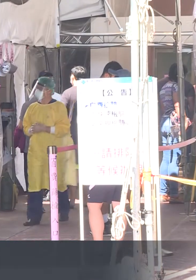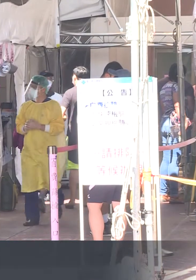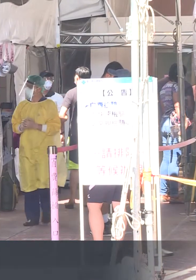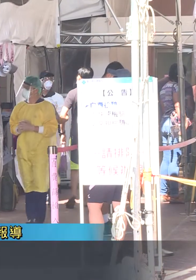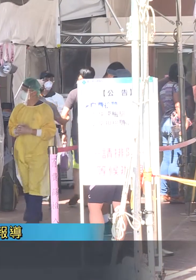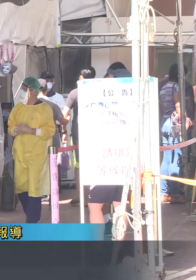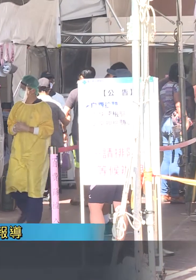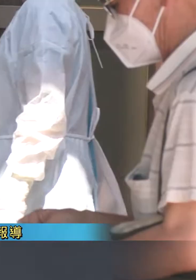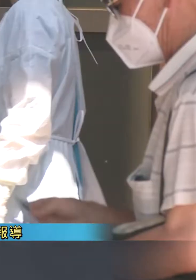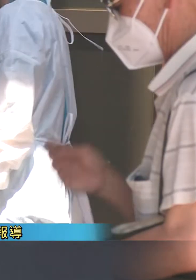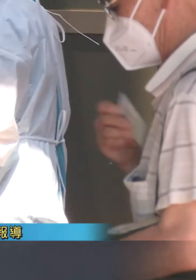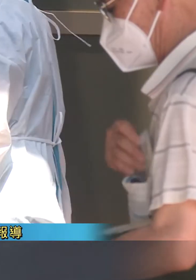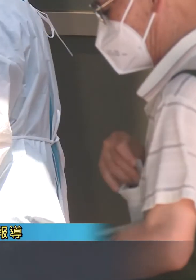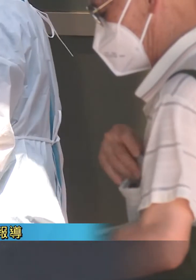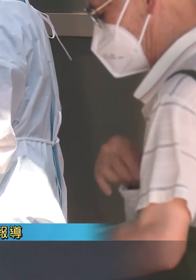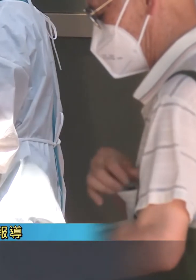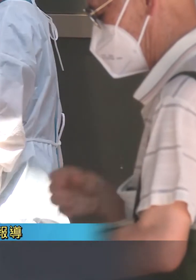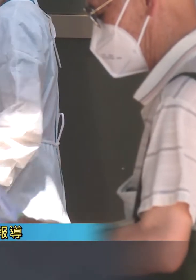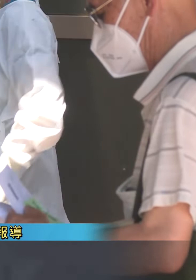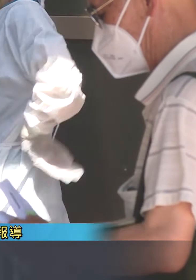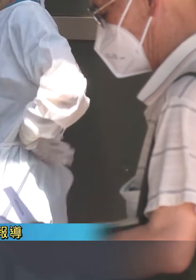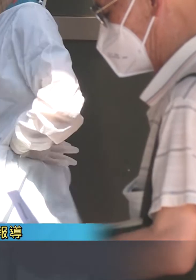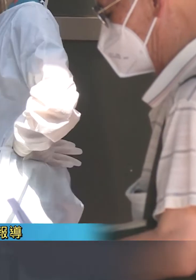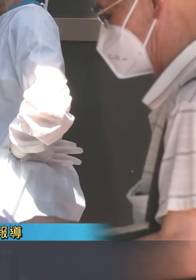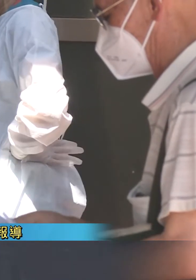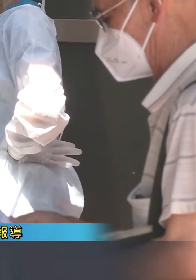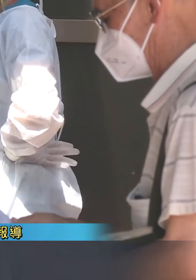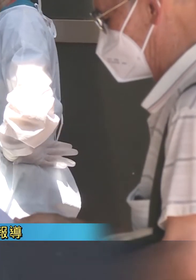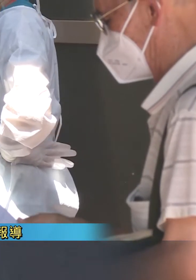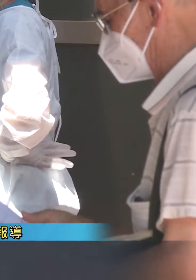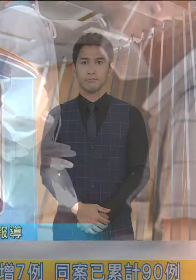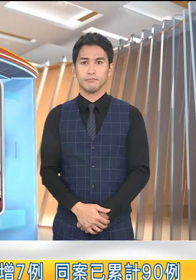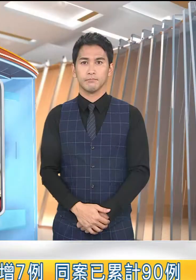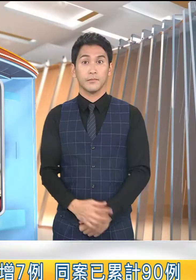序。记者林建生、彭焕群台中报道。